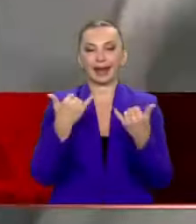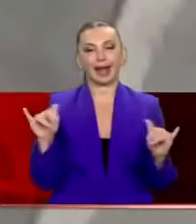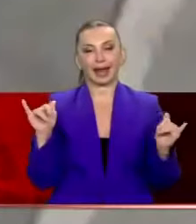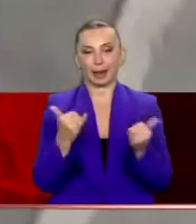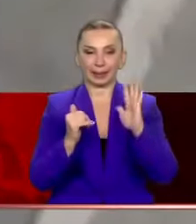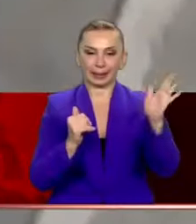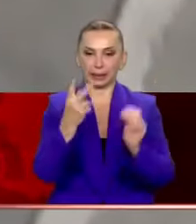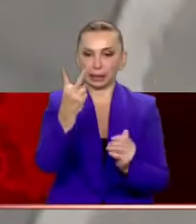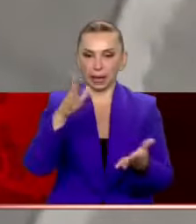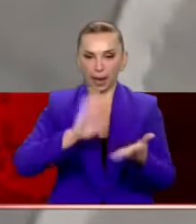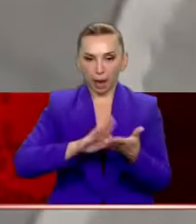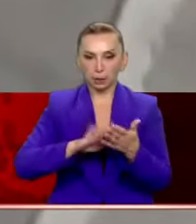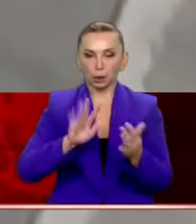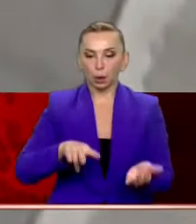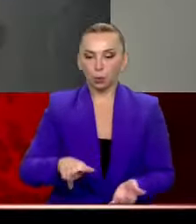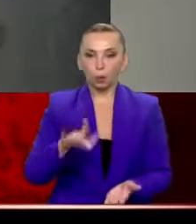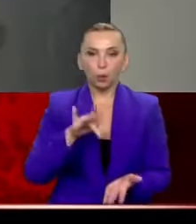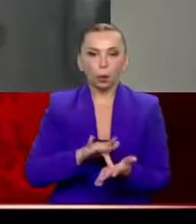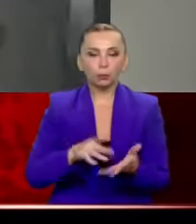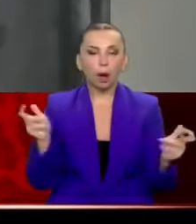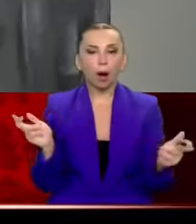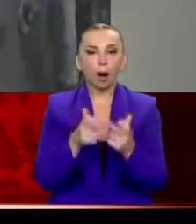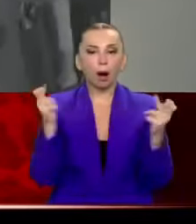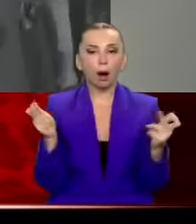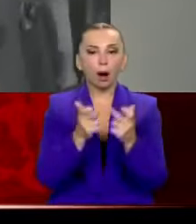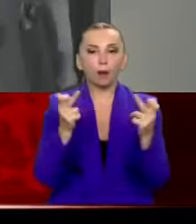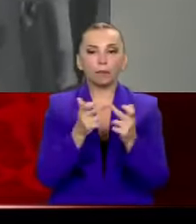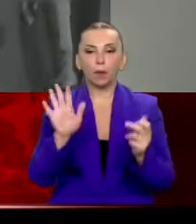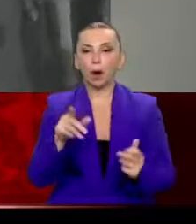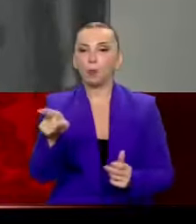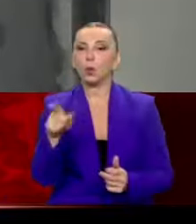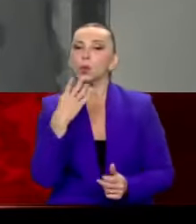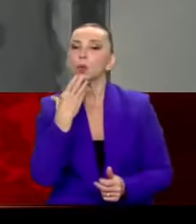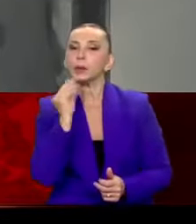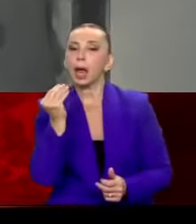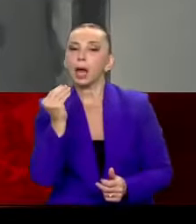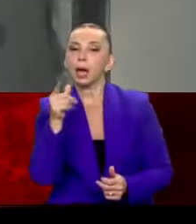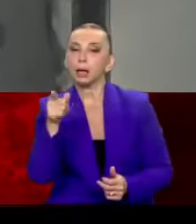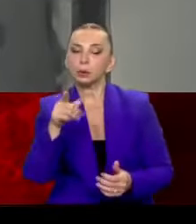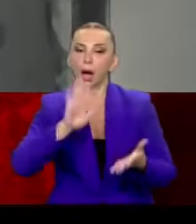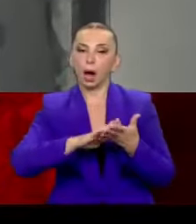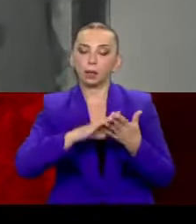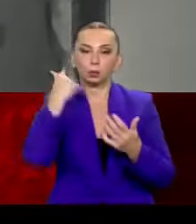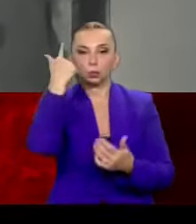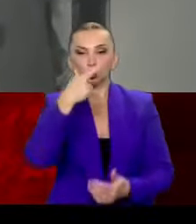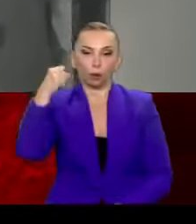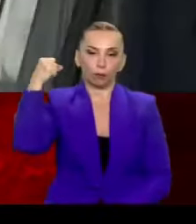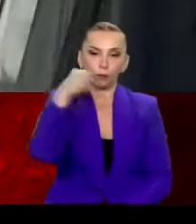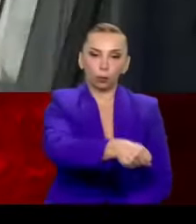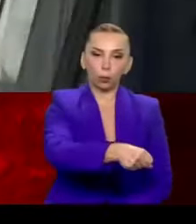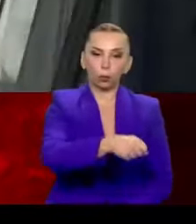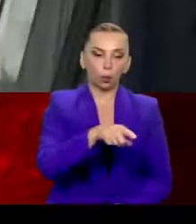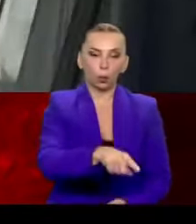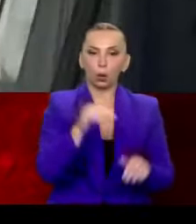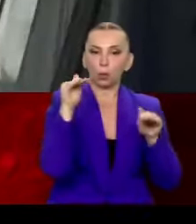Eğlenmeye giden iki arkadaş yol ortasında kavga etti. Bu genç arkadaşının yumruğuyla yere yığıldı. 51 gün sonra da hayatını kaybetti.